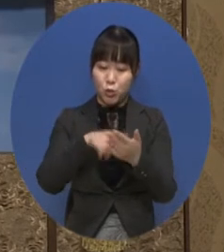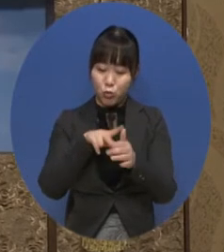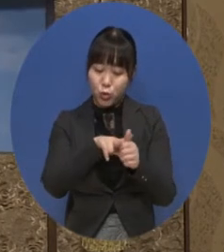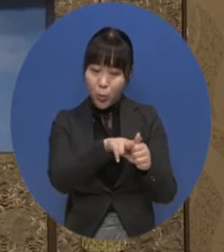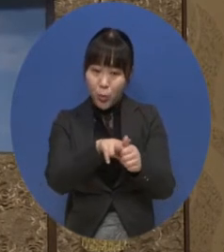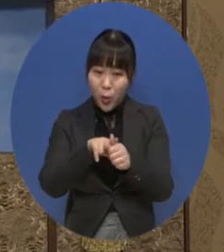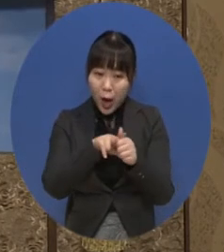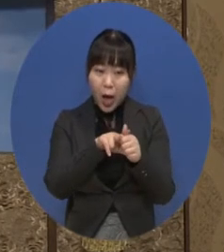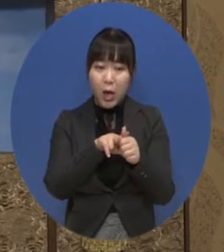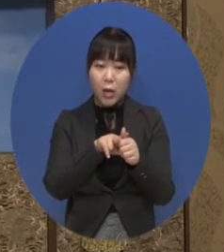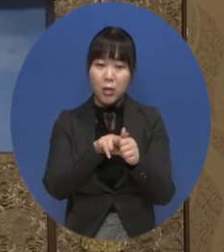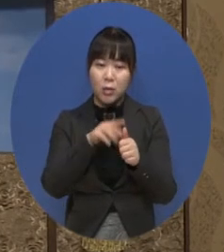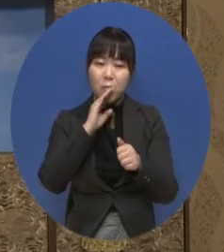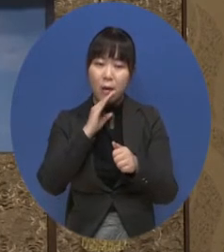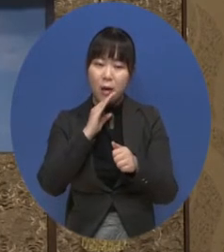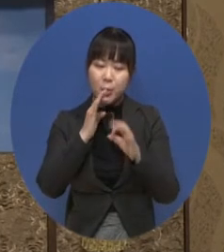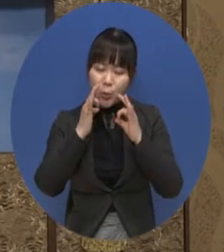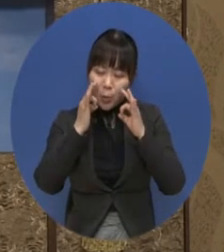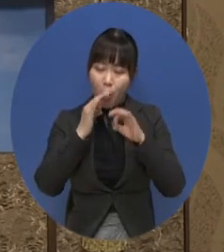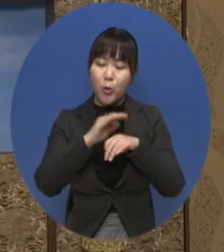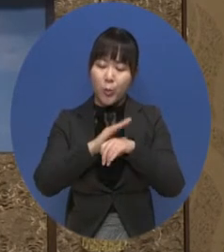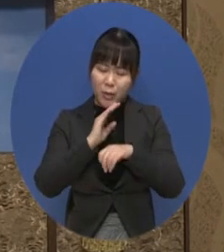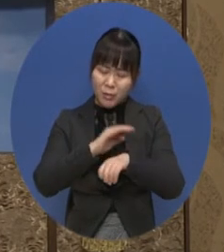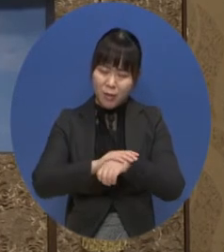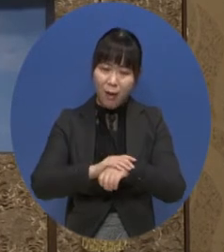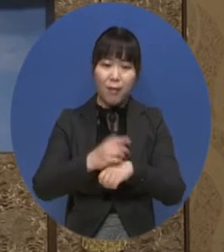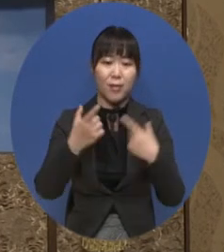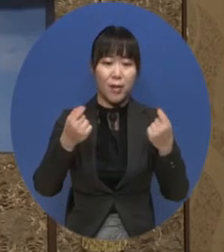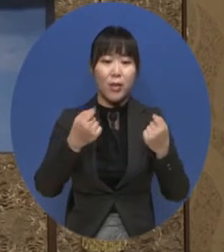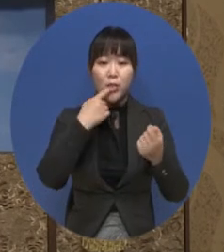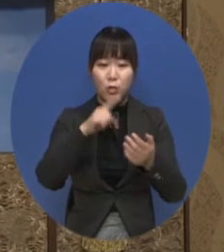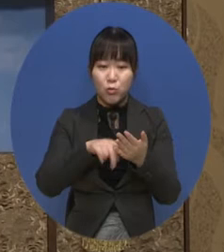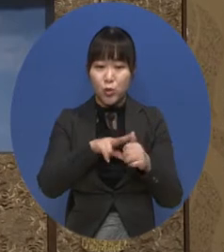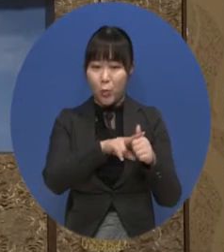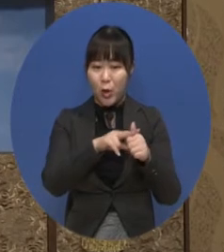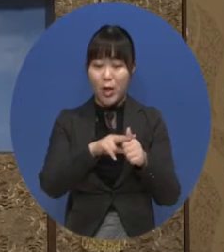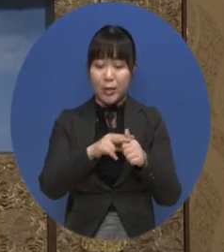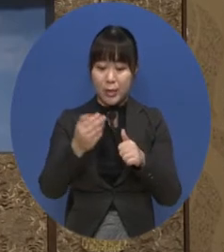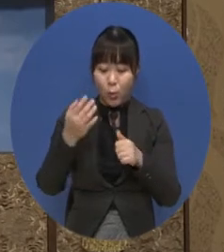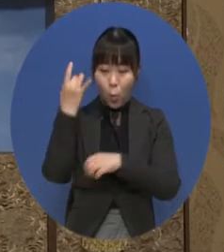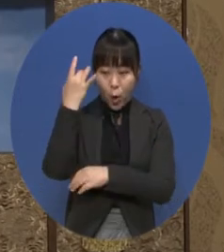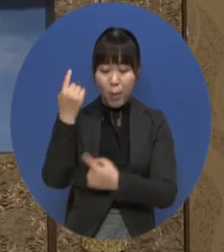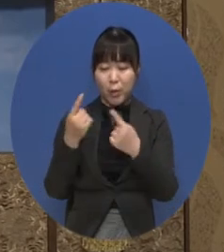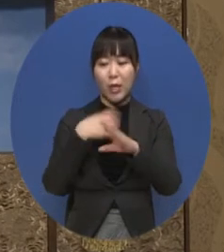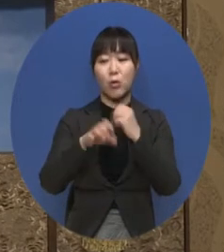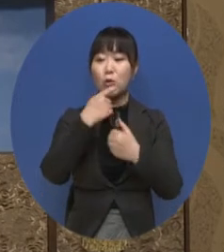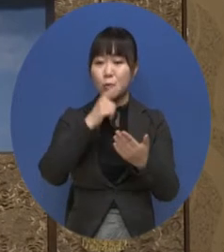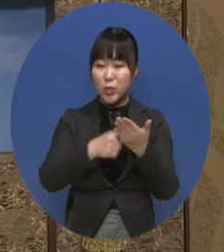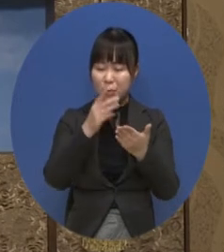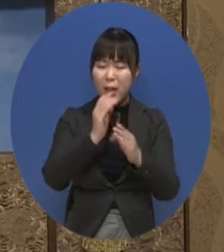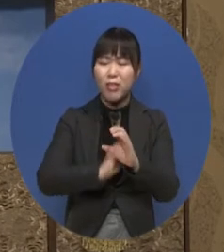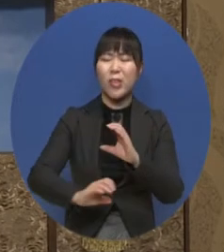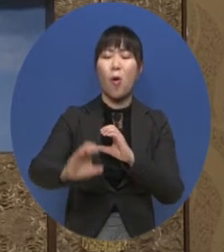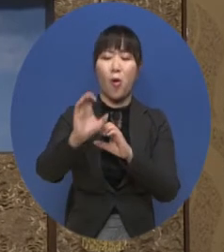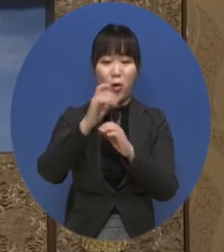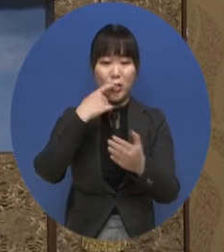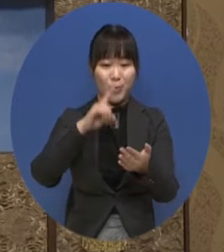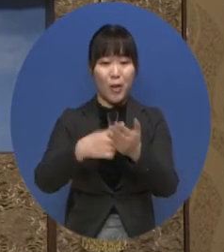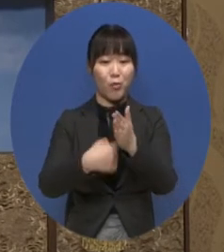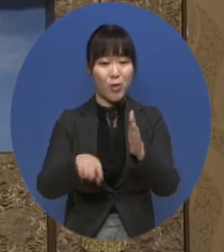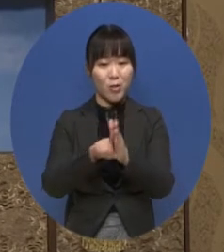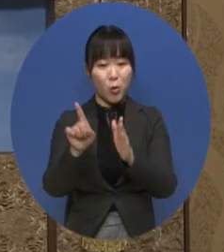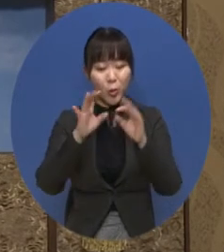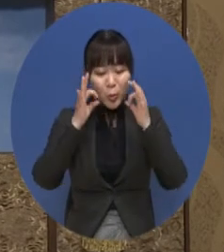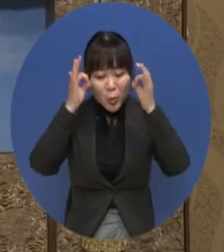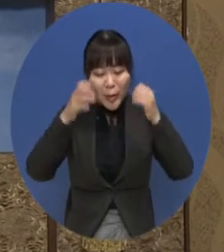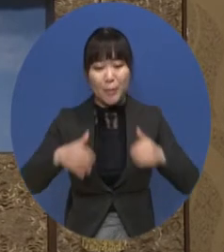정보가 최선이다라고 생각하지 않고 예. 이 쉬운 정보가 기존보다 쉬워졌지만 이 더 쉽게 하기 위해서 우리가 어떤